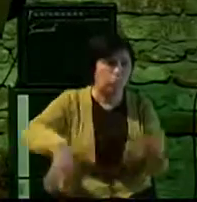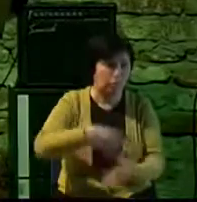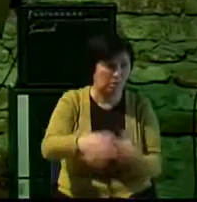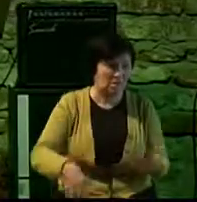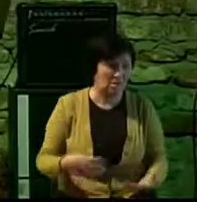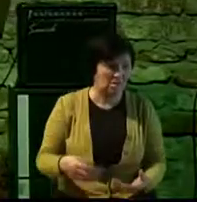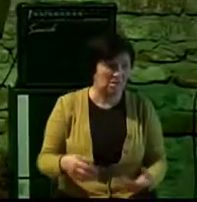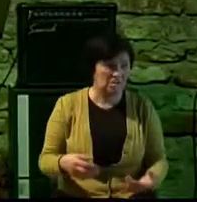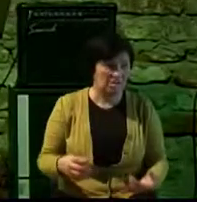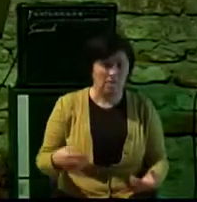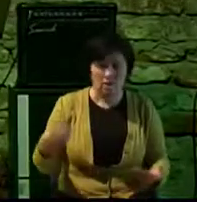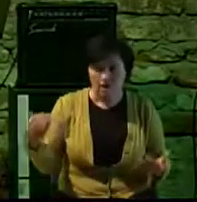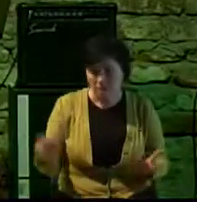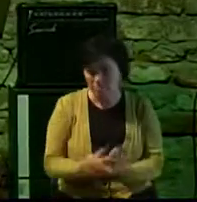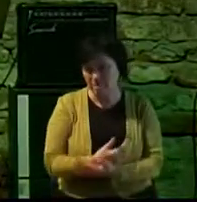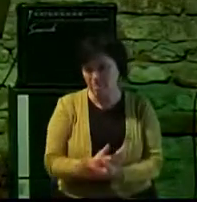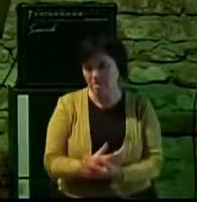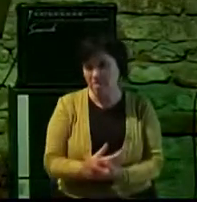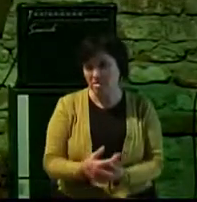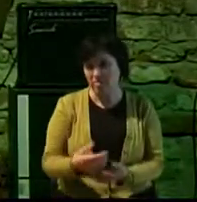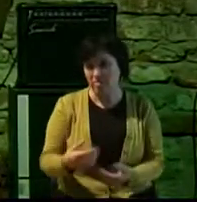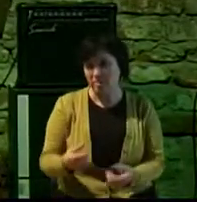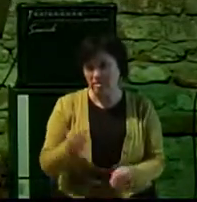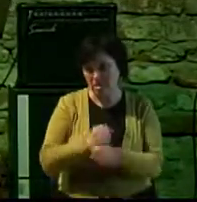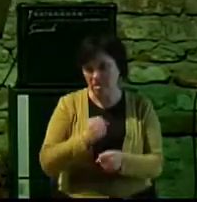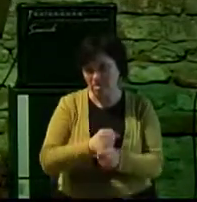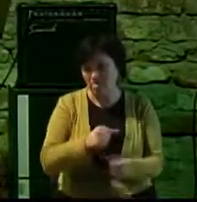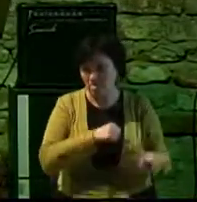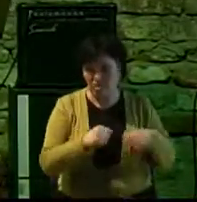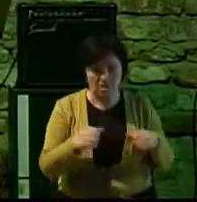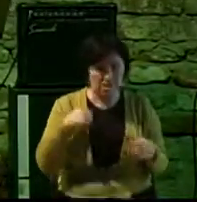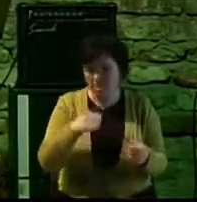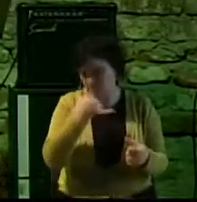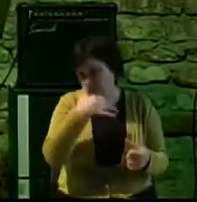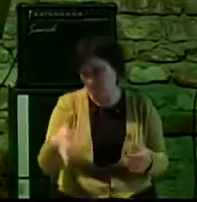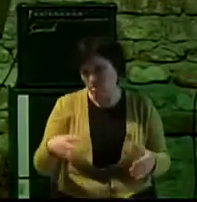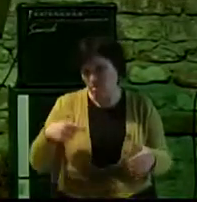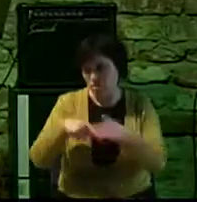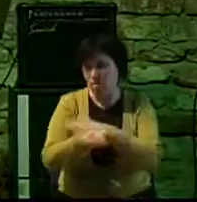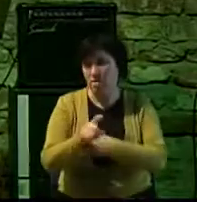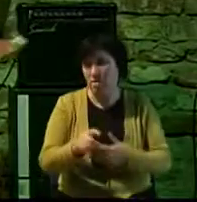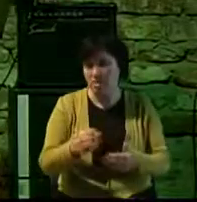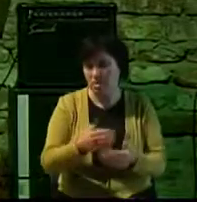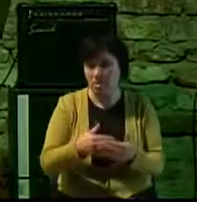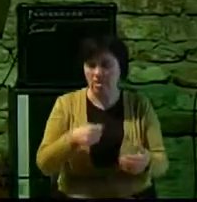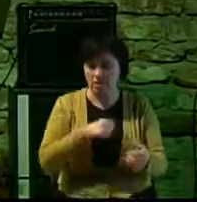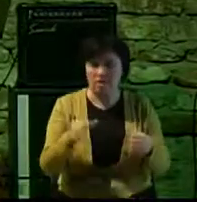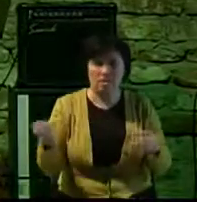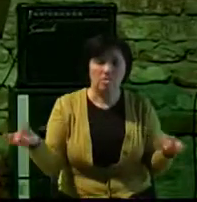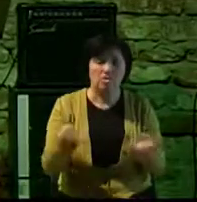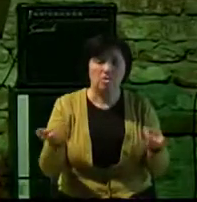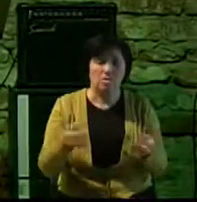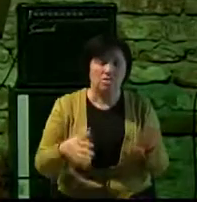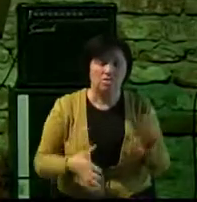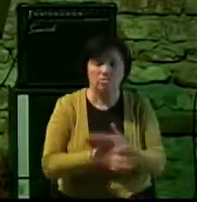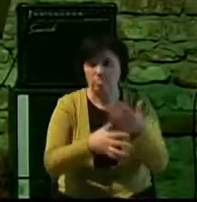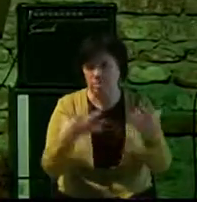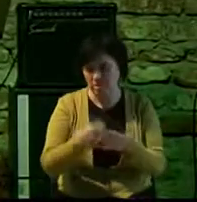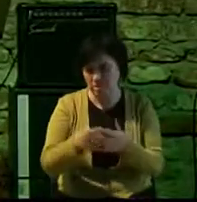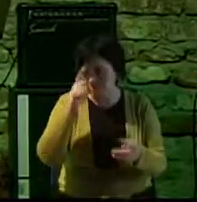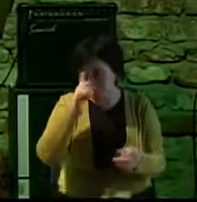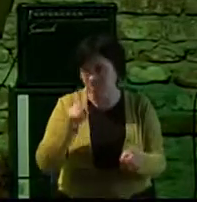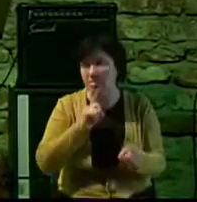запутались, которые опять попали в трясину греха и сами не могут выкарабкаться оттуда, они нуждаются в помощи своих